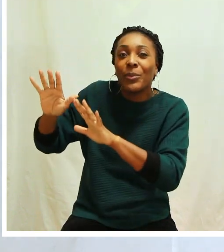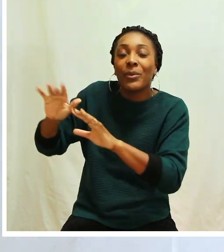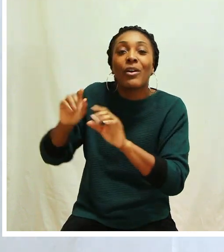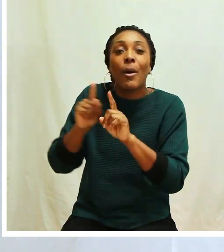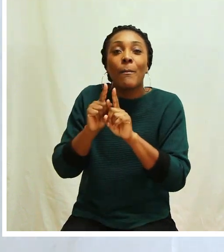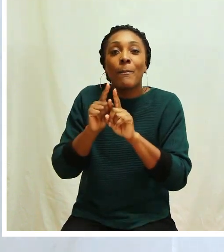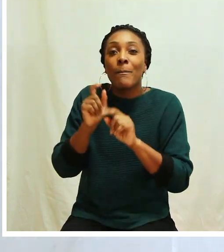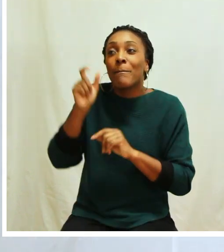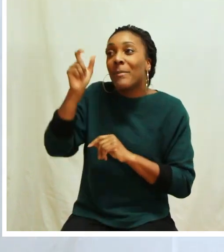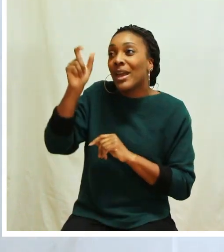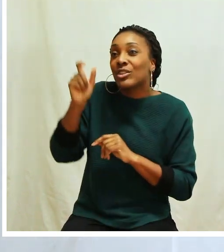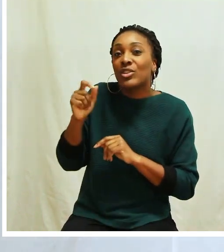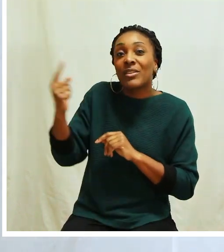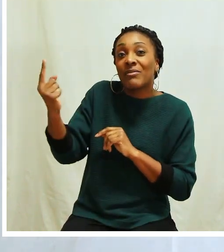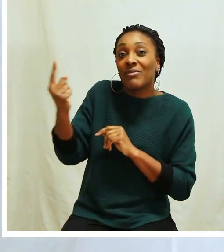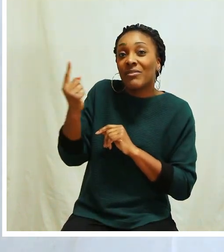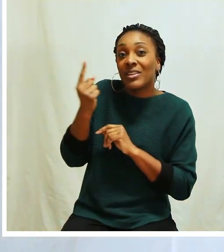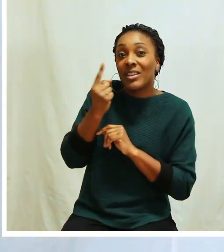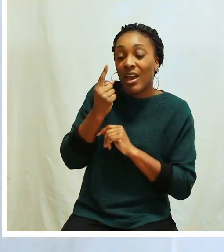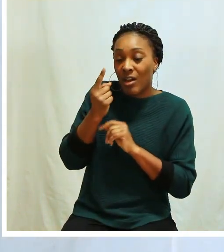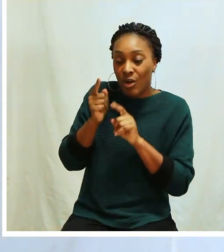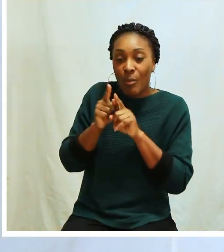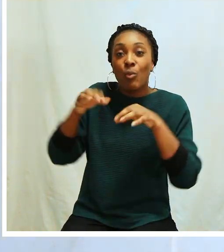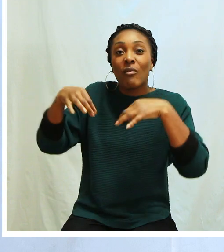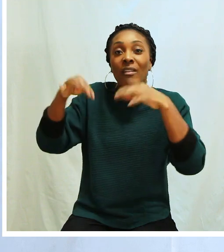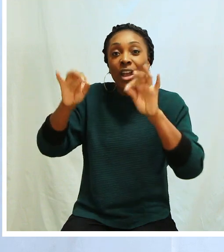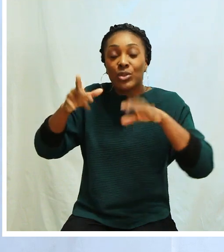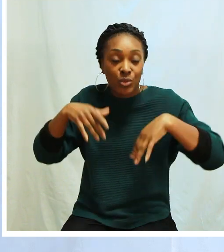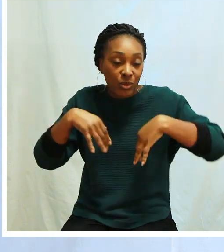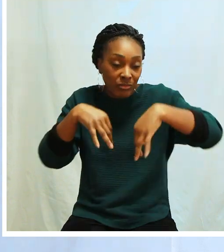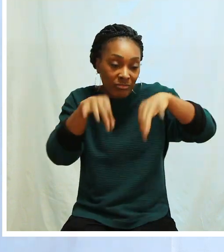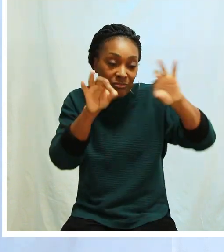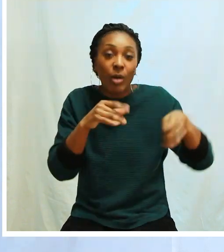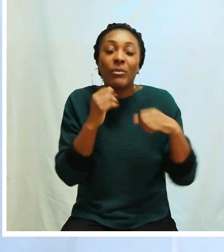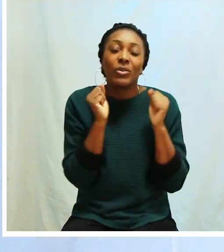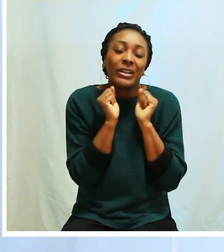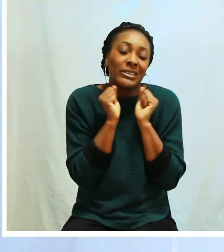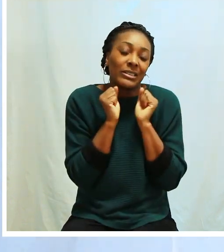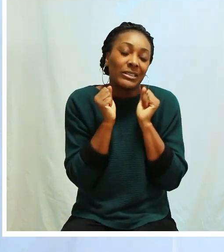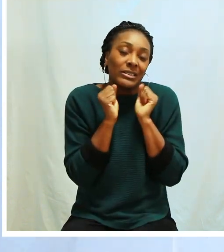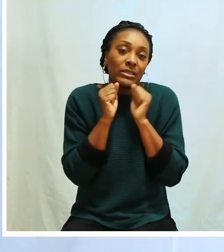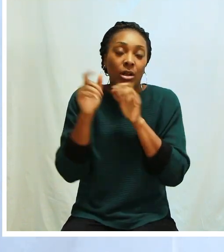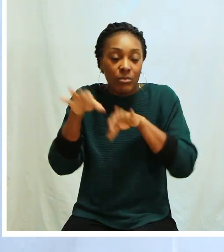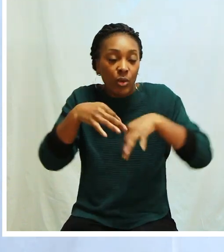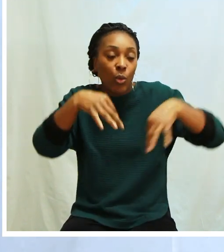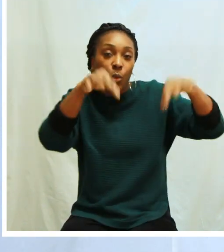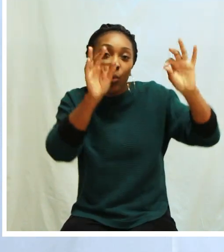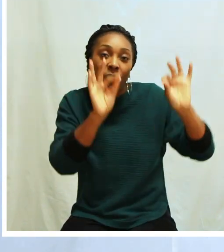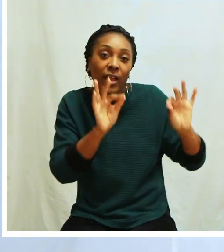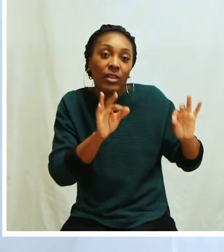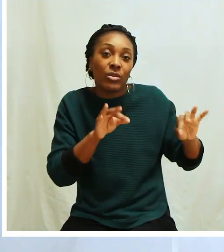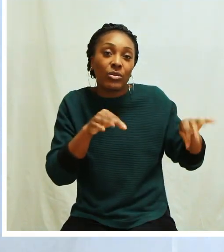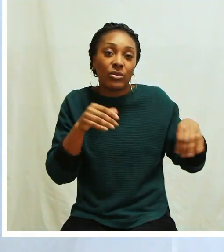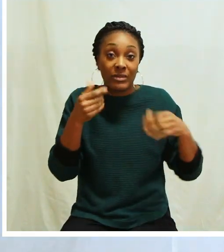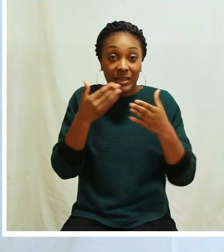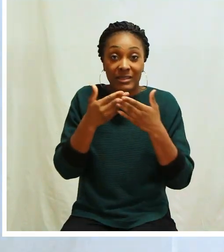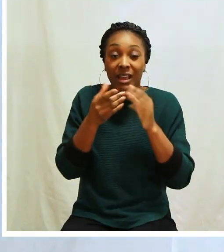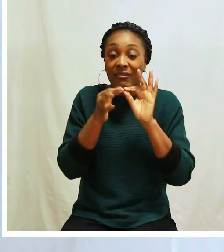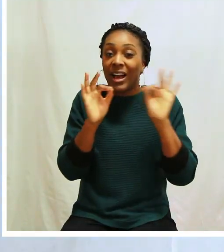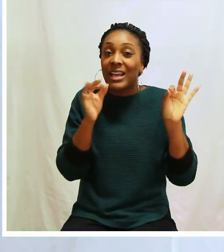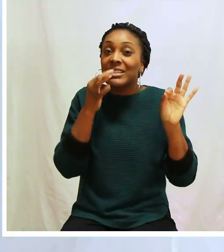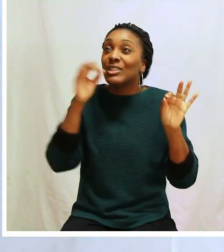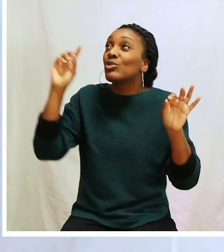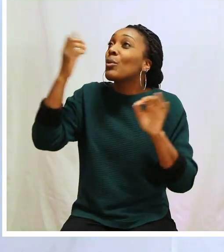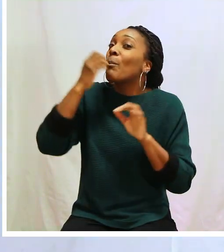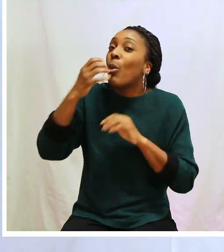vient doucement mettre une couverture sur quelqu'un parce que la personne a froid ou qu'elle a été blessée, donc on la couvre. Donc on voit que là, il